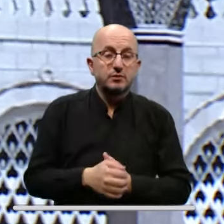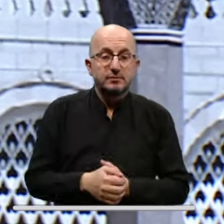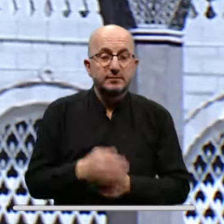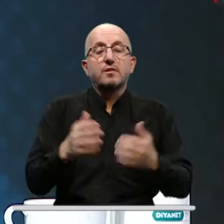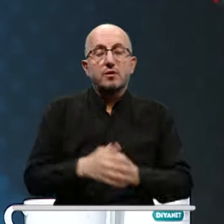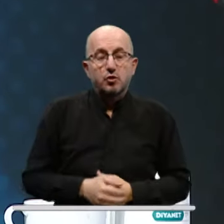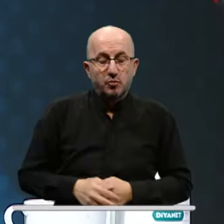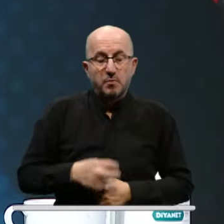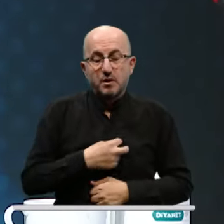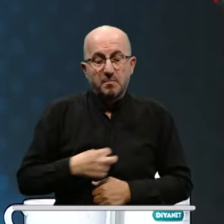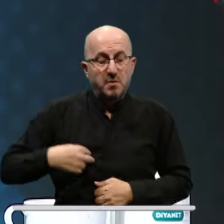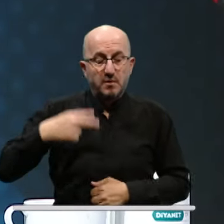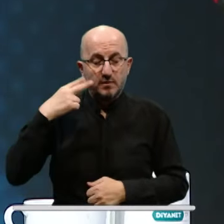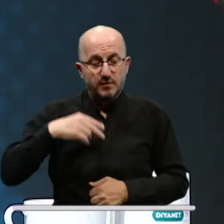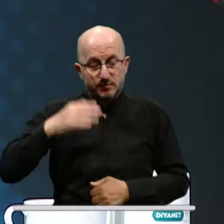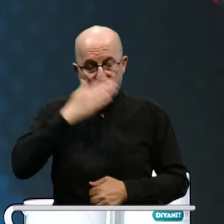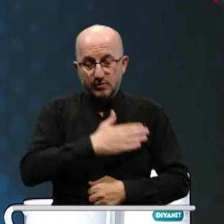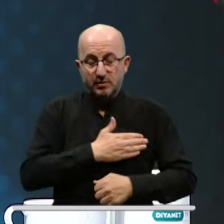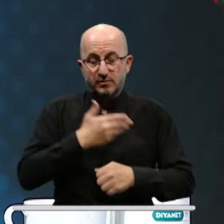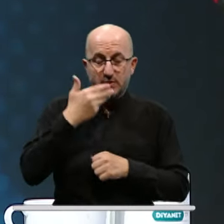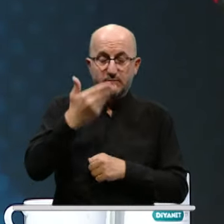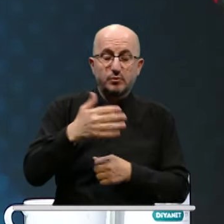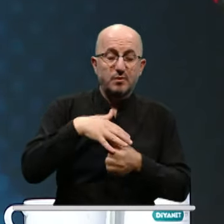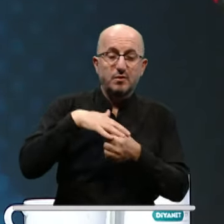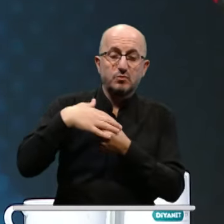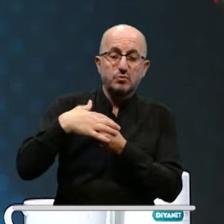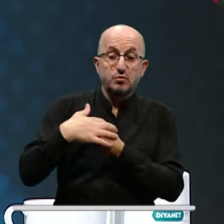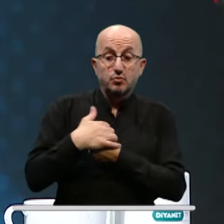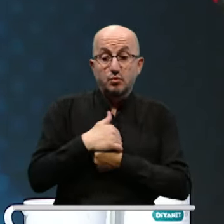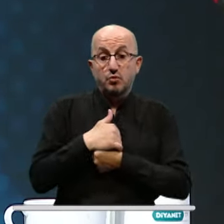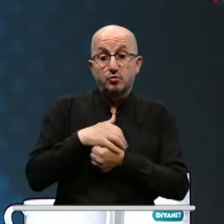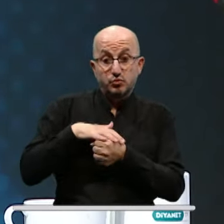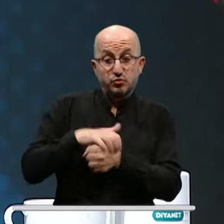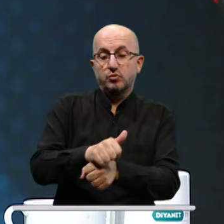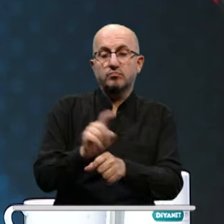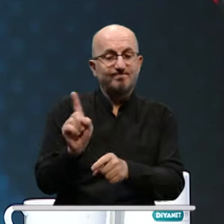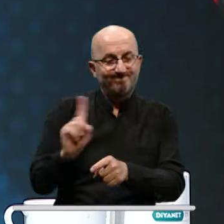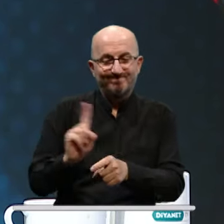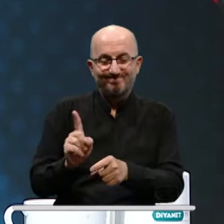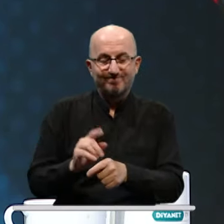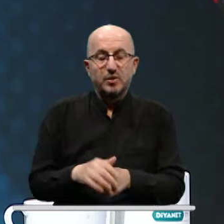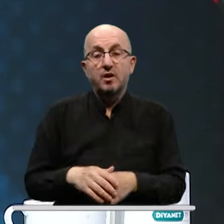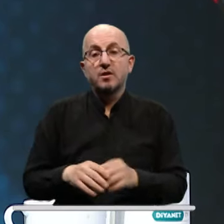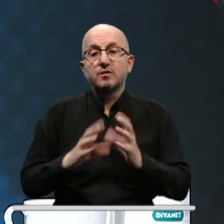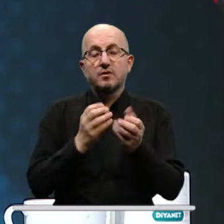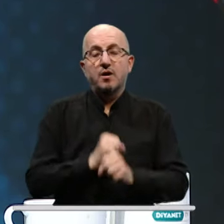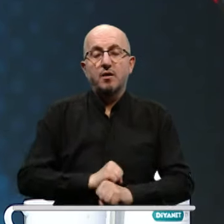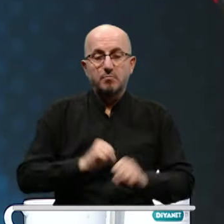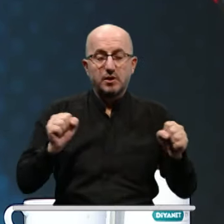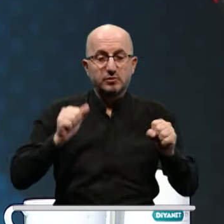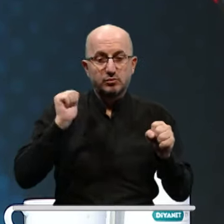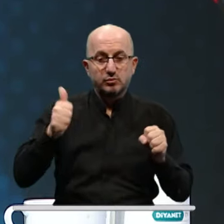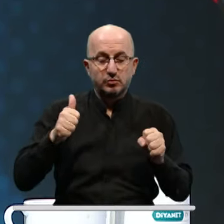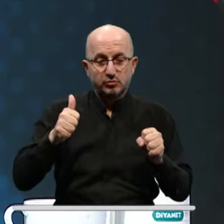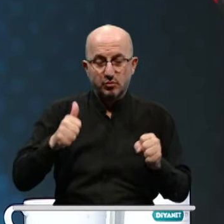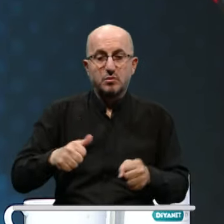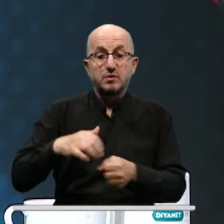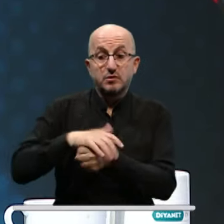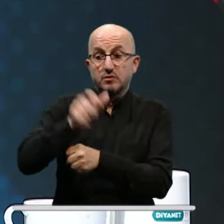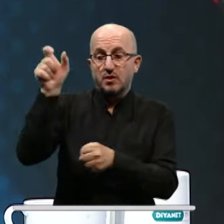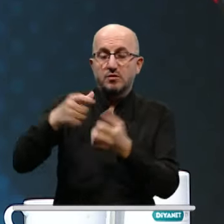Efendimiz aleyhissalatü vesselam buyurdular ki, zulümden sakının. Çünkü zulüm kıyamet günü zalimi cehenneme